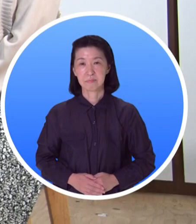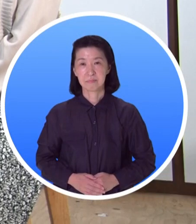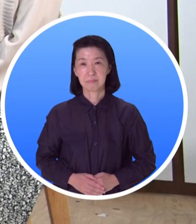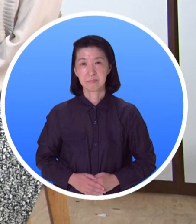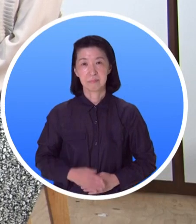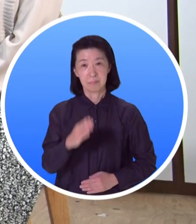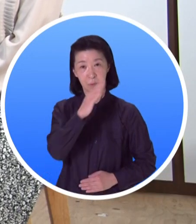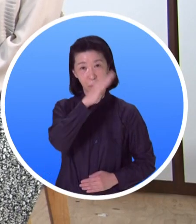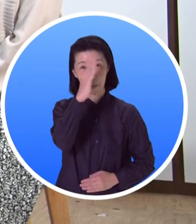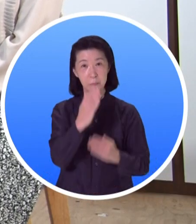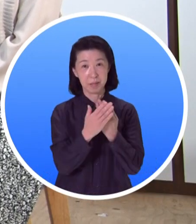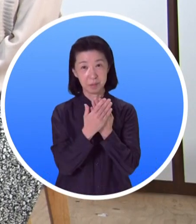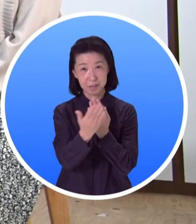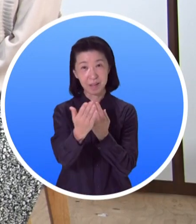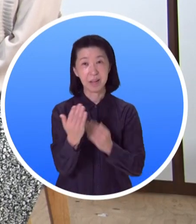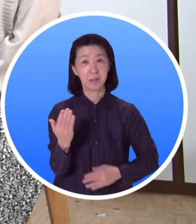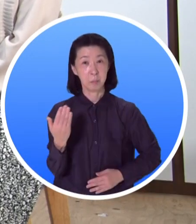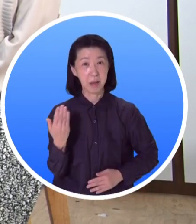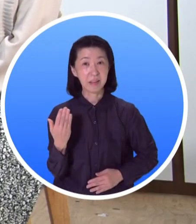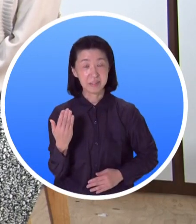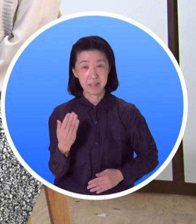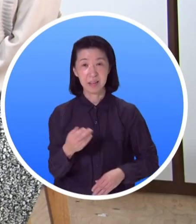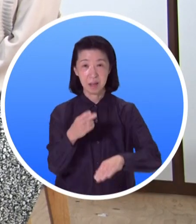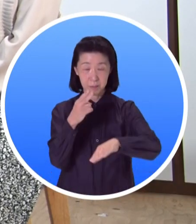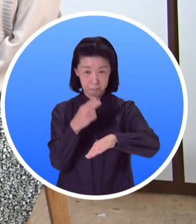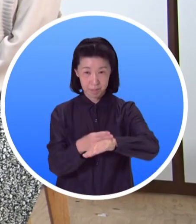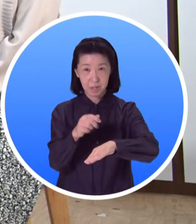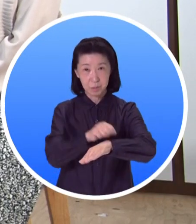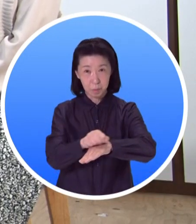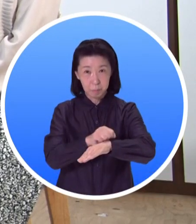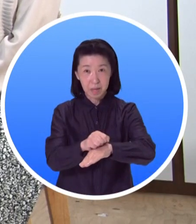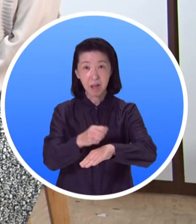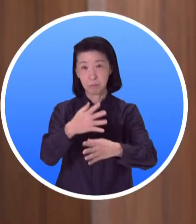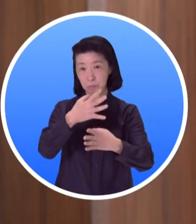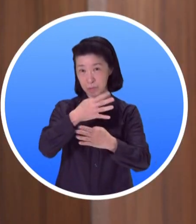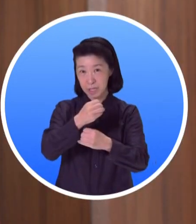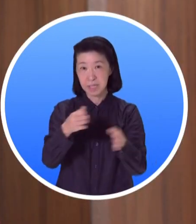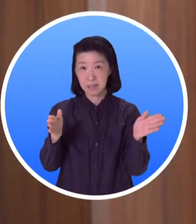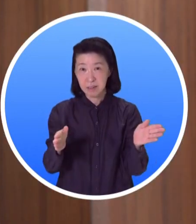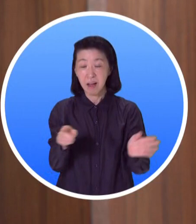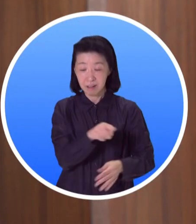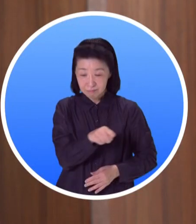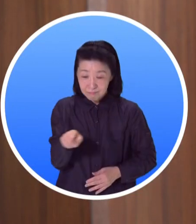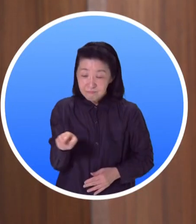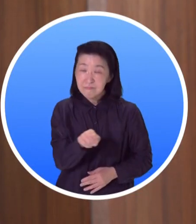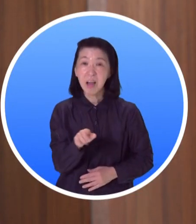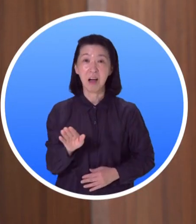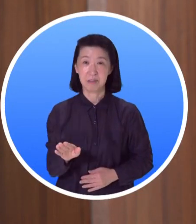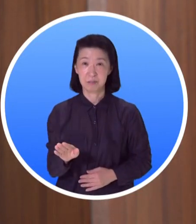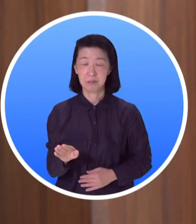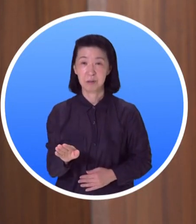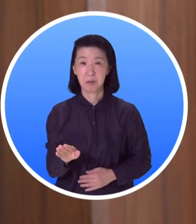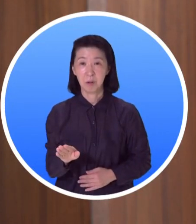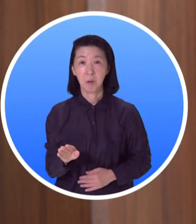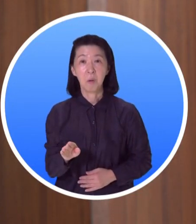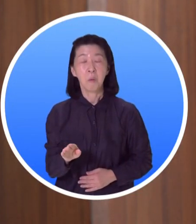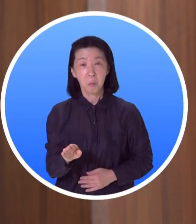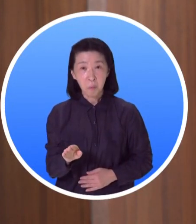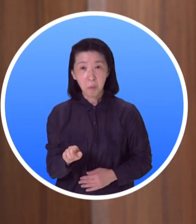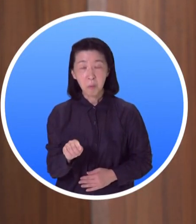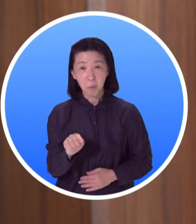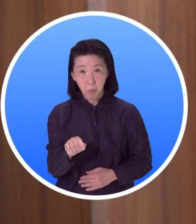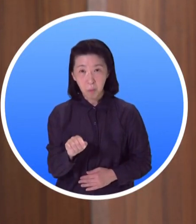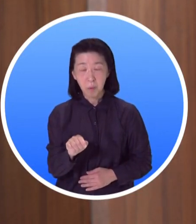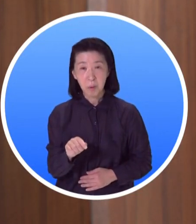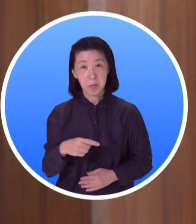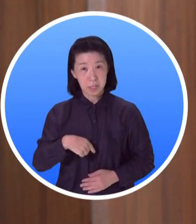本大会の前にまず、ブラッシュアップの期間があって、その中で実際にこれはビジネスプ